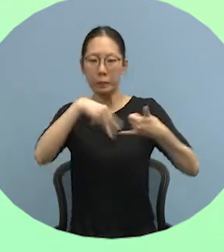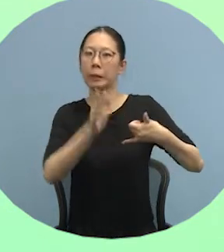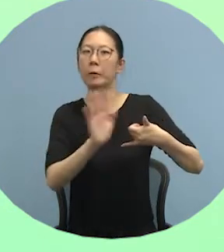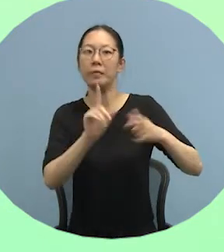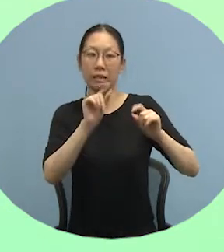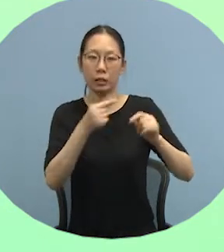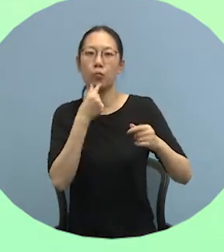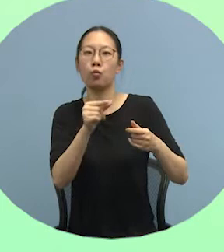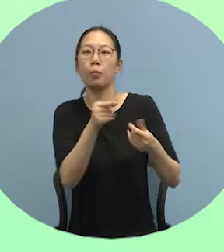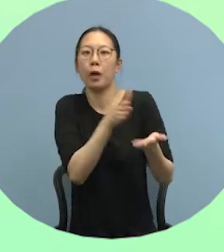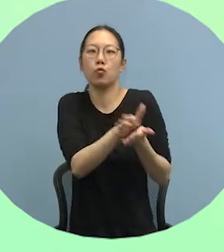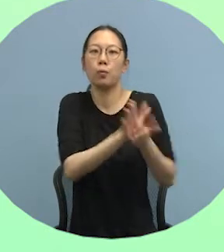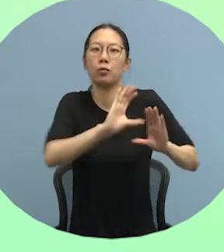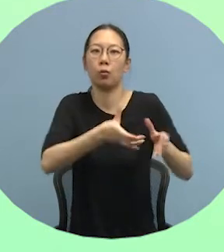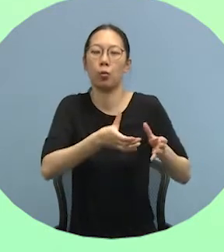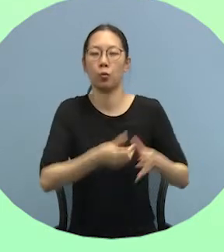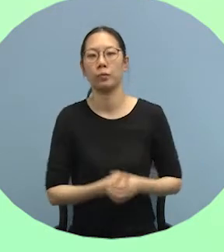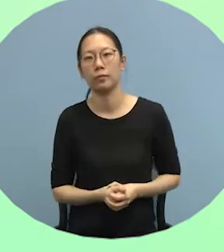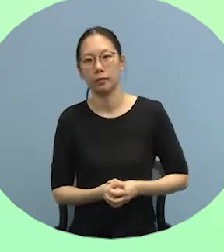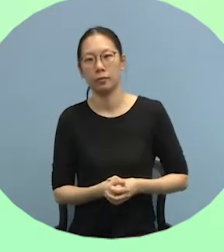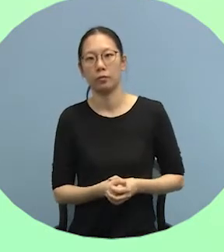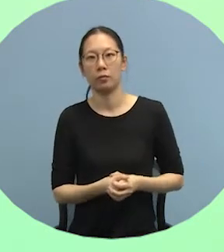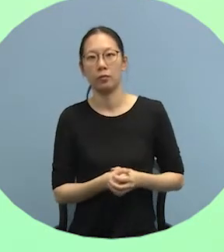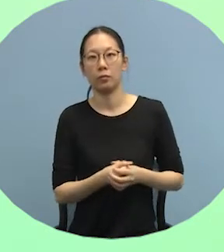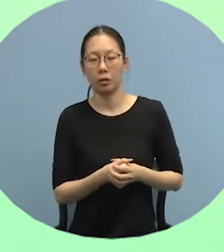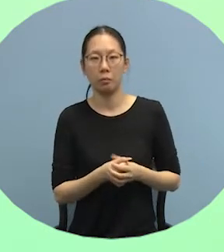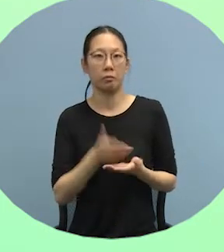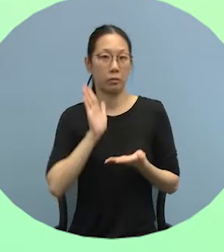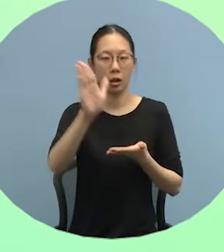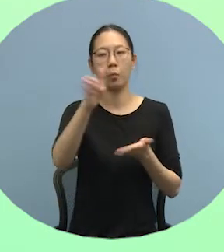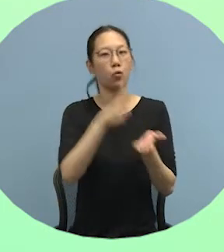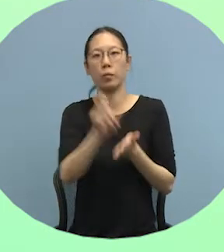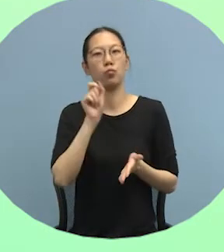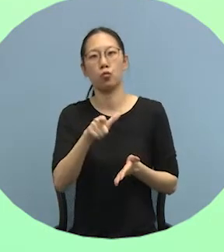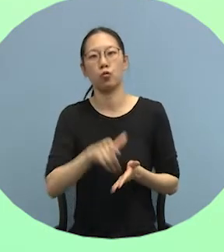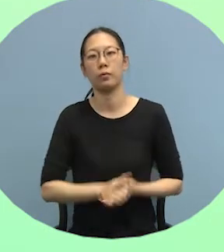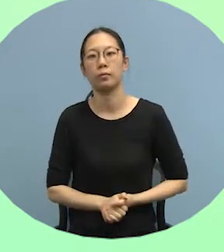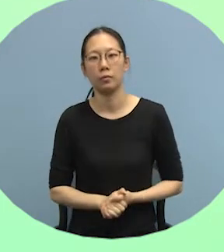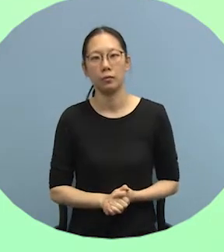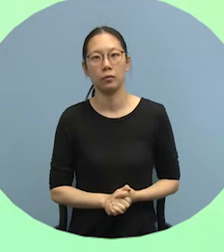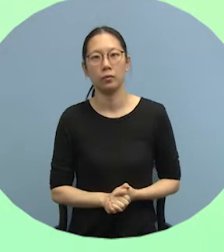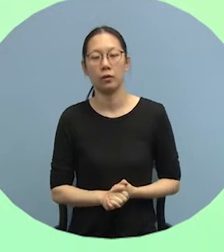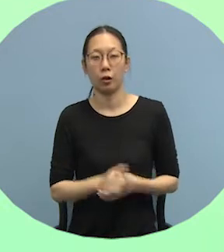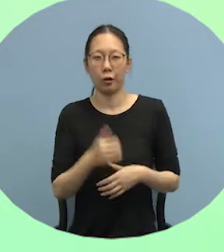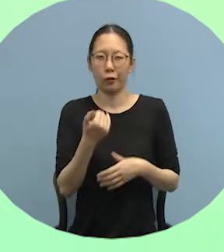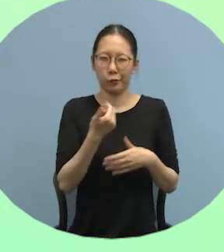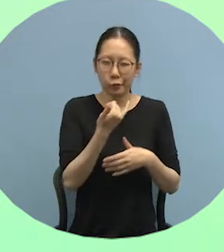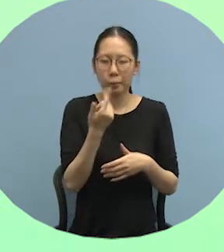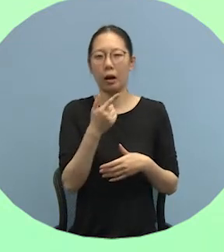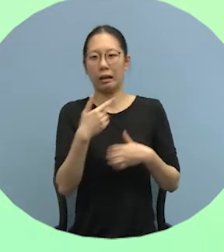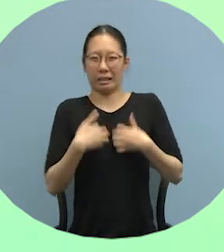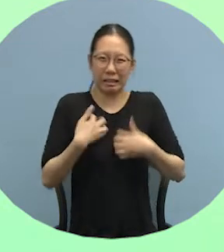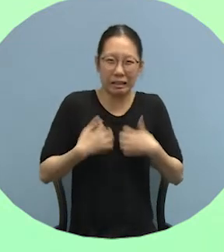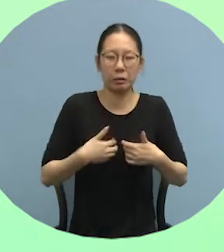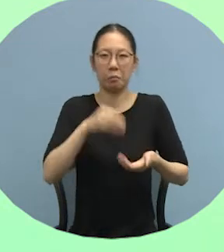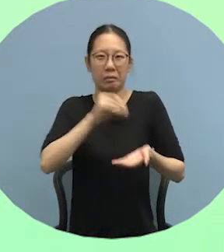檢疫，是一些所謂的豁免的群組，大部分的豁免群組呢亦都會取消，只是剩下一些非常有